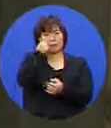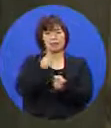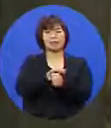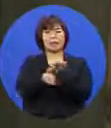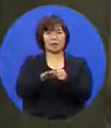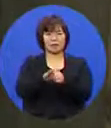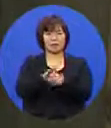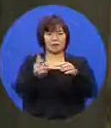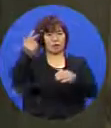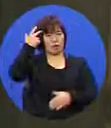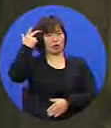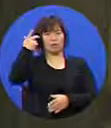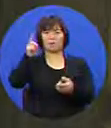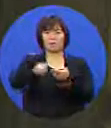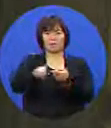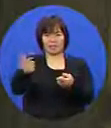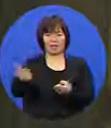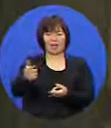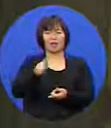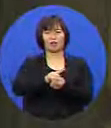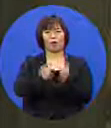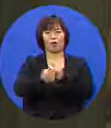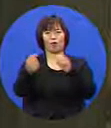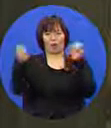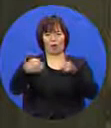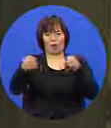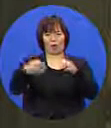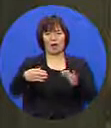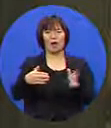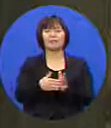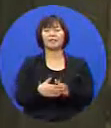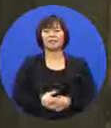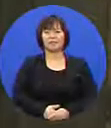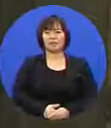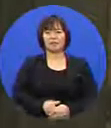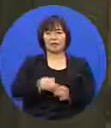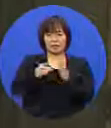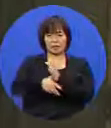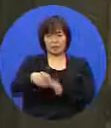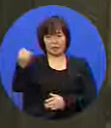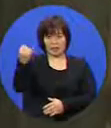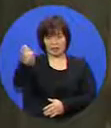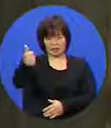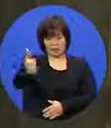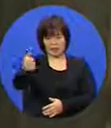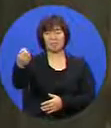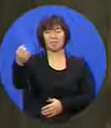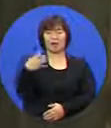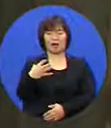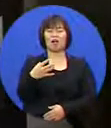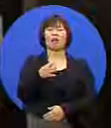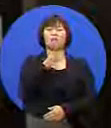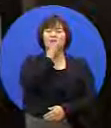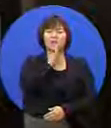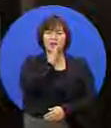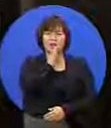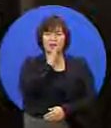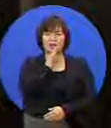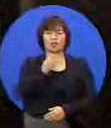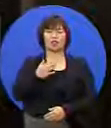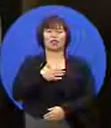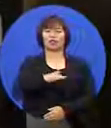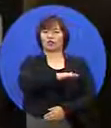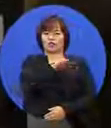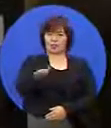자비정신에도 맞지 않다. 이렇게 이야기를 했습니다. 그때 심연 스님께서 흔쾌히 그렇다.